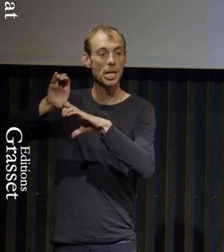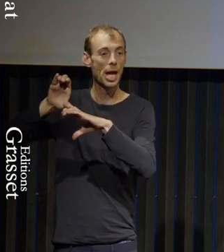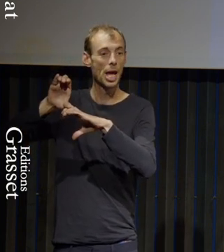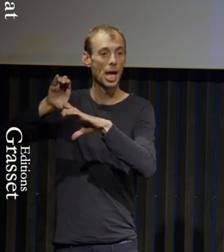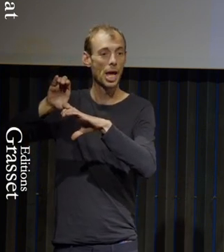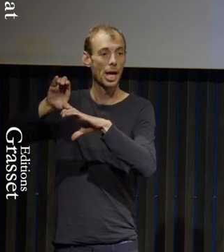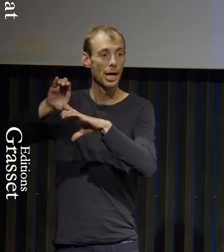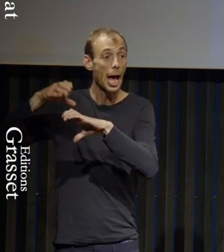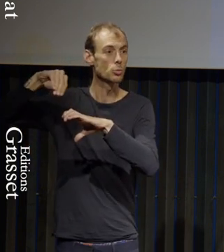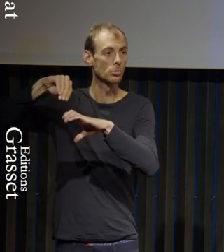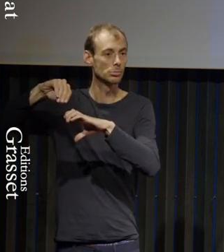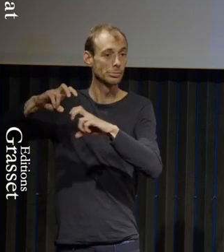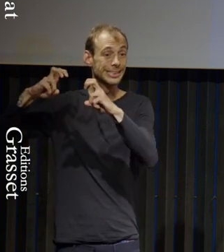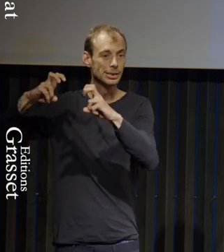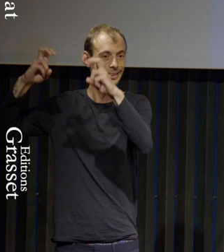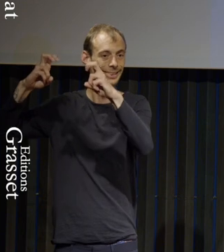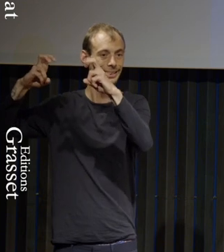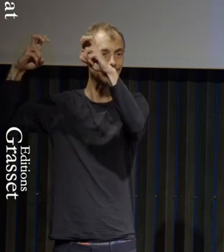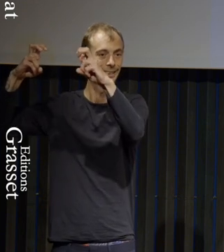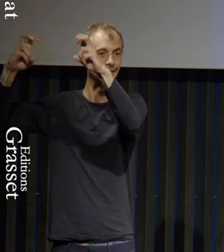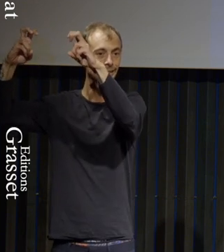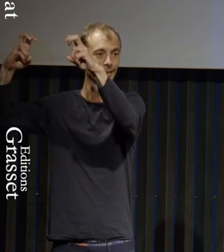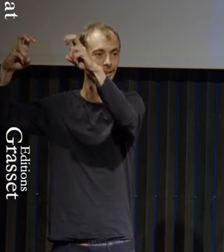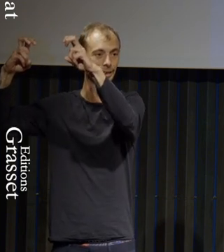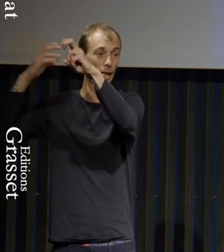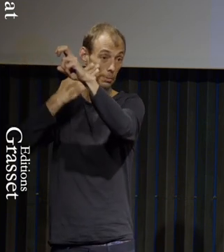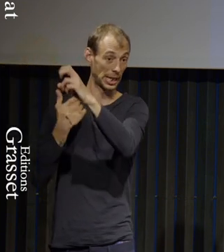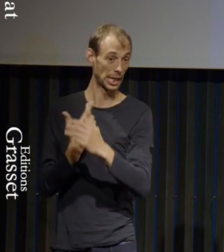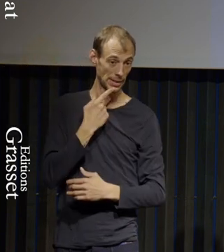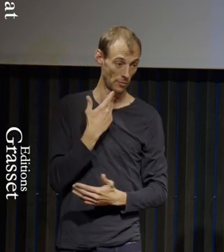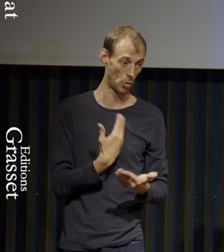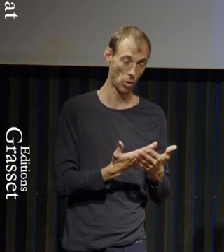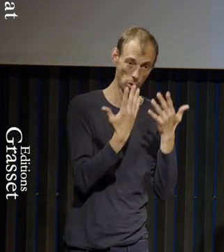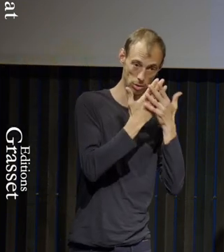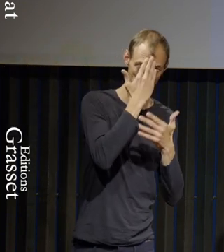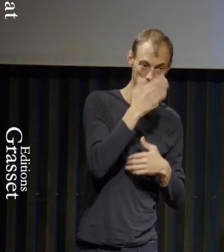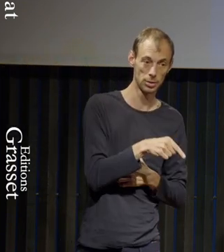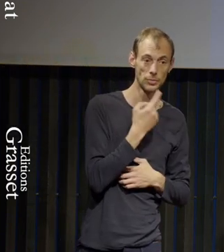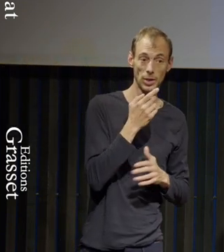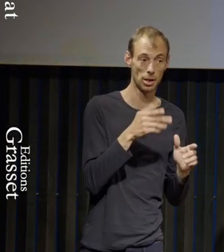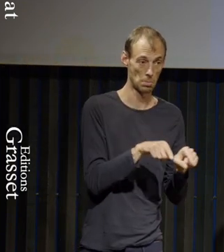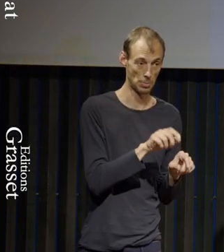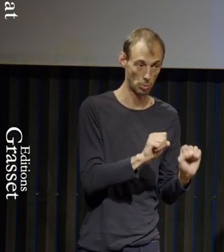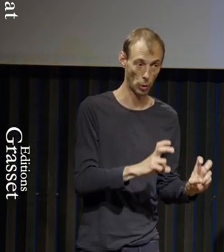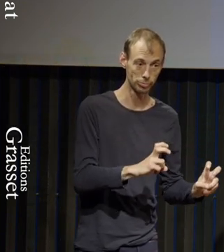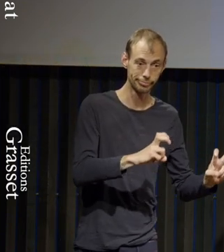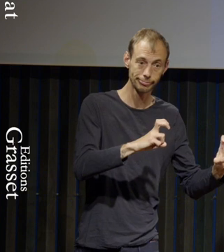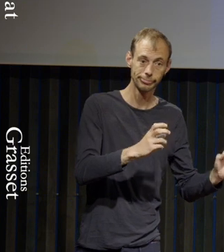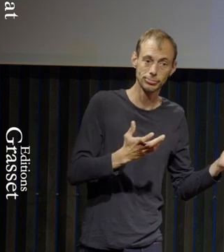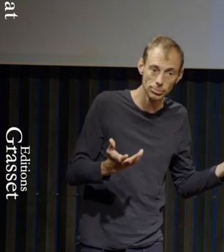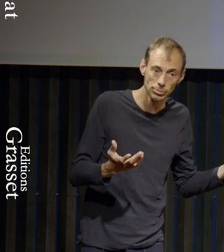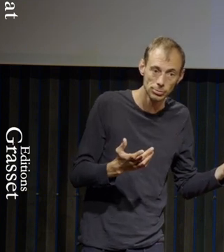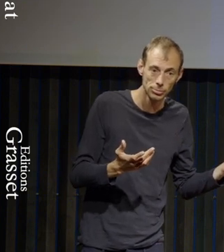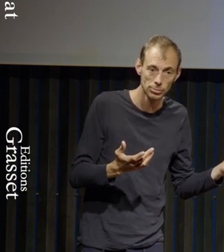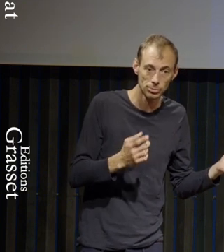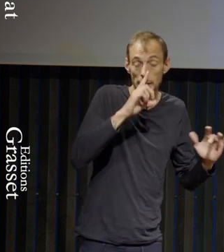prix de façon plus élevée encore. C'est une hypothèse, mais je pense que à la racine, si je puis